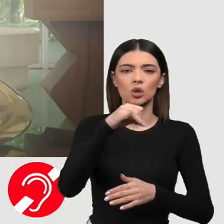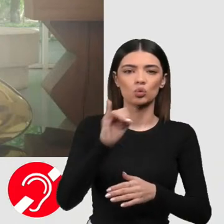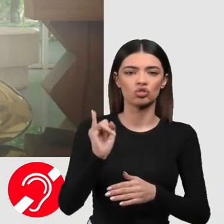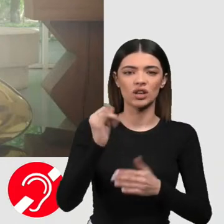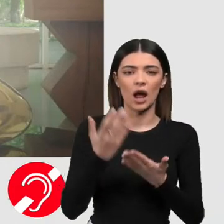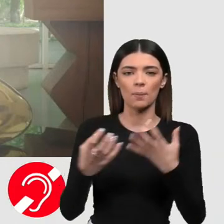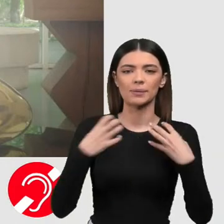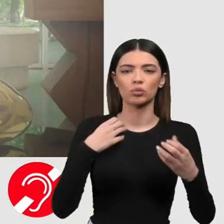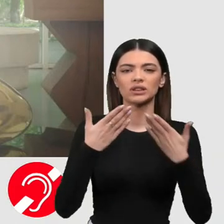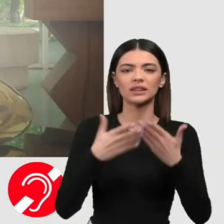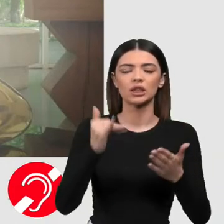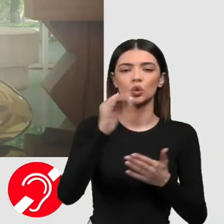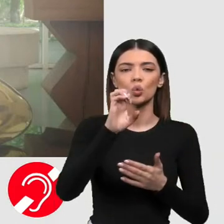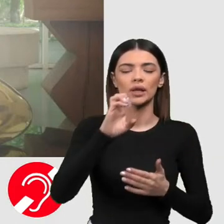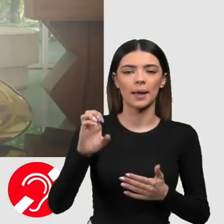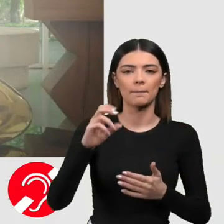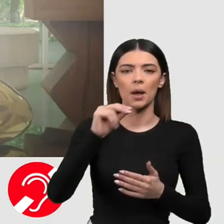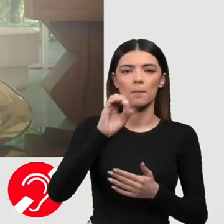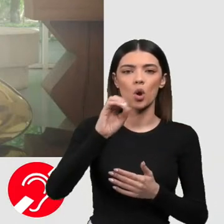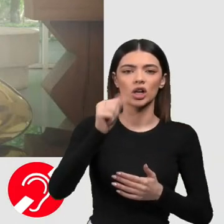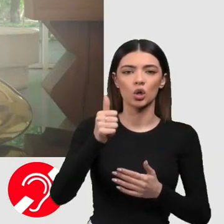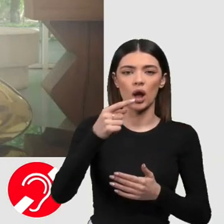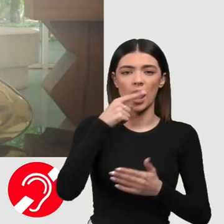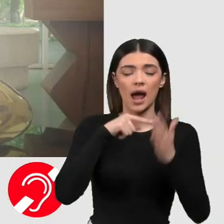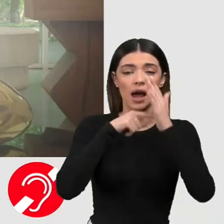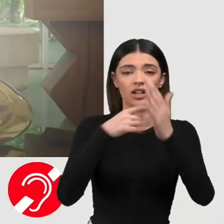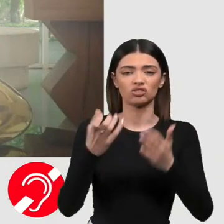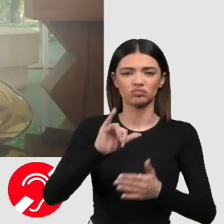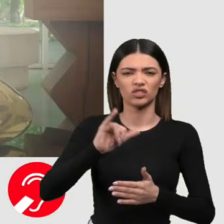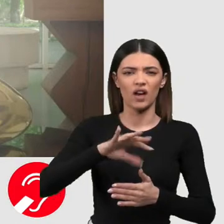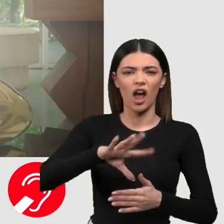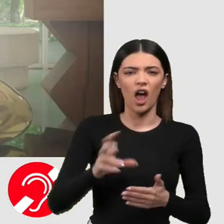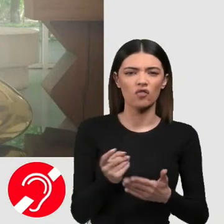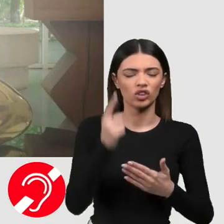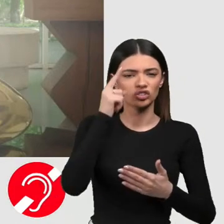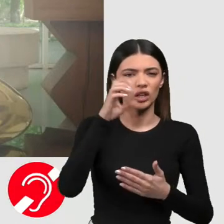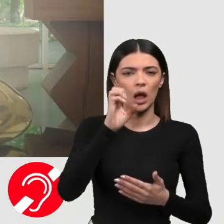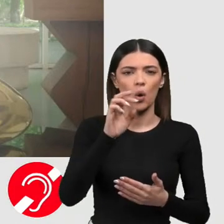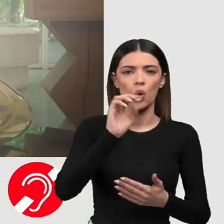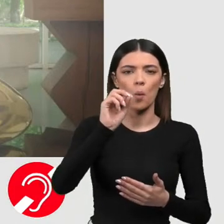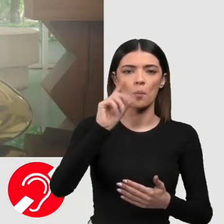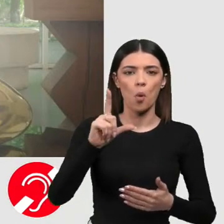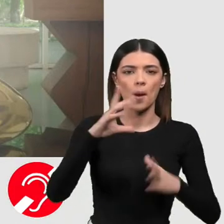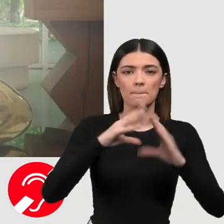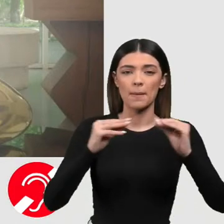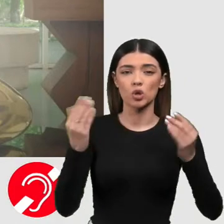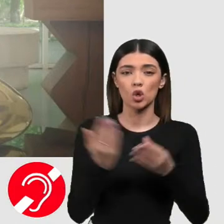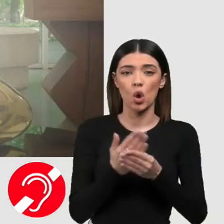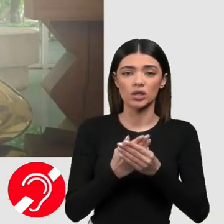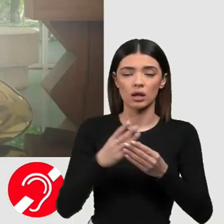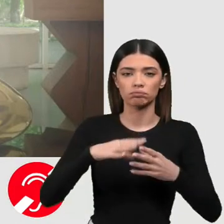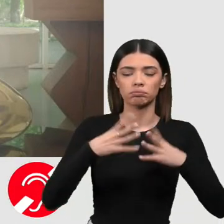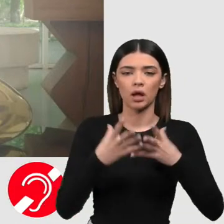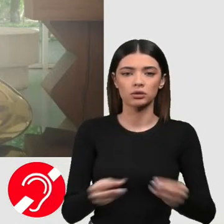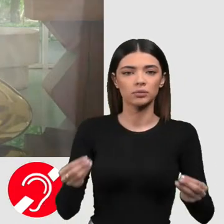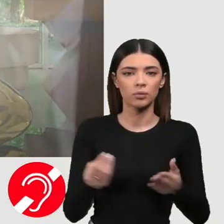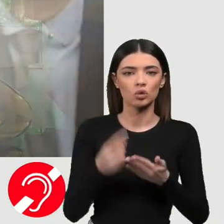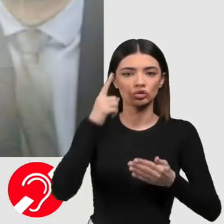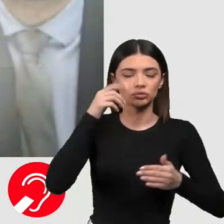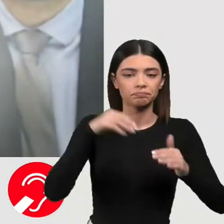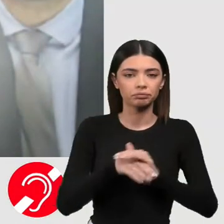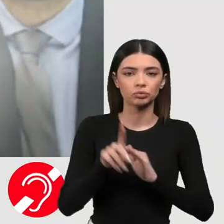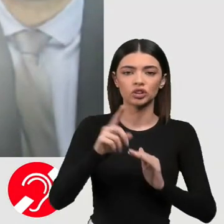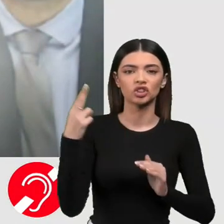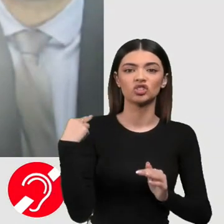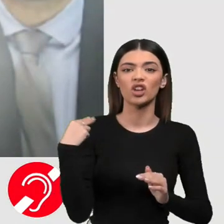Brâncuș. Iar Politico dezvăluie un jaf uluitor care a avut loc la sediul Europol. Mai multe dosare fizice au dispărut în